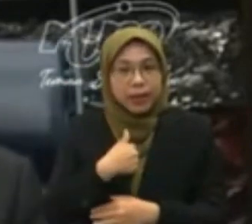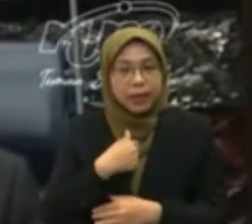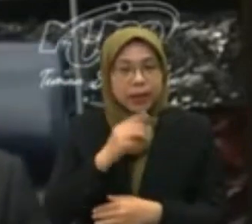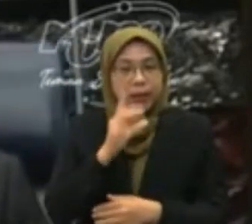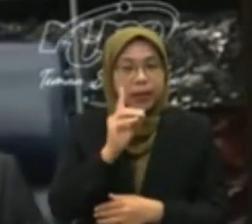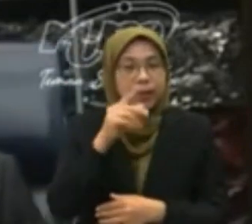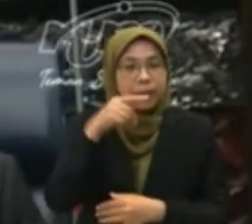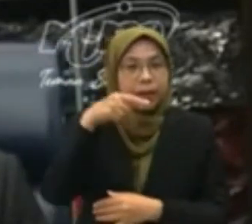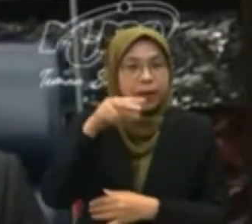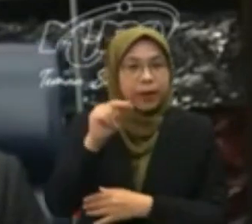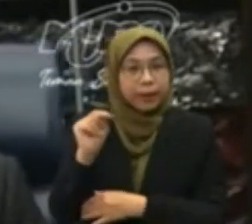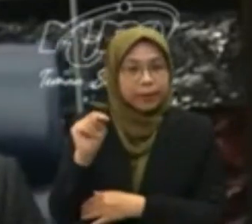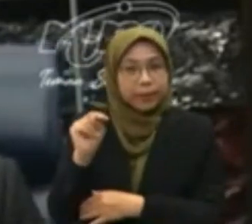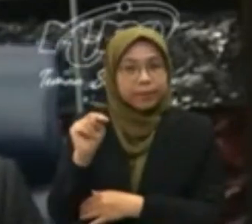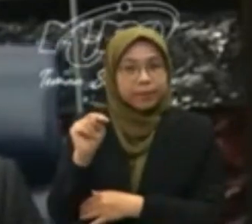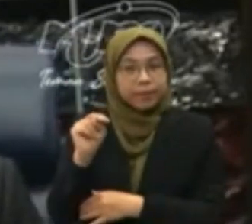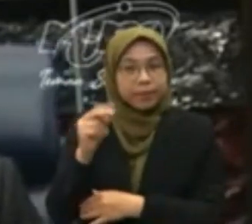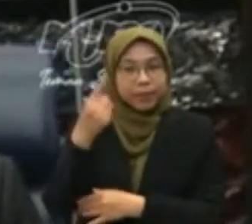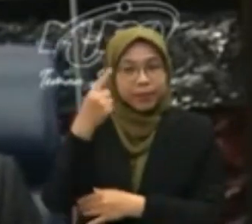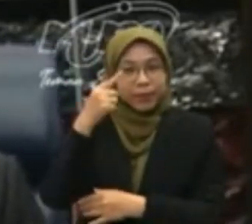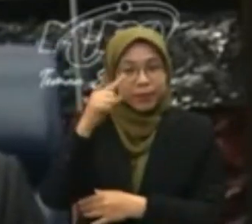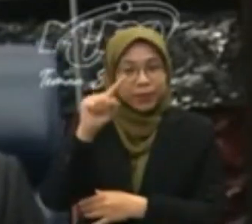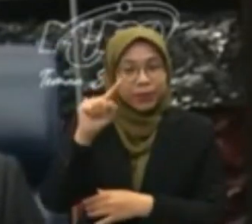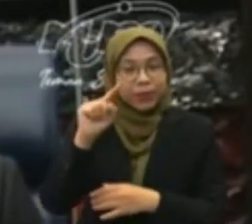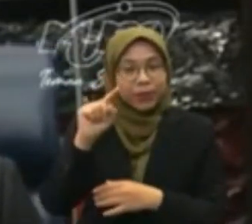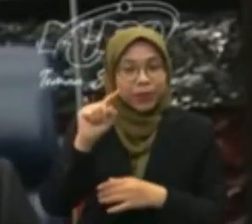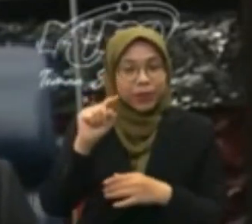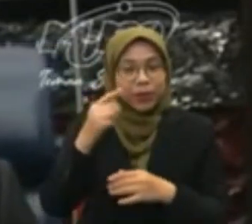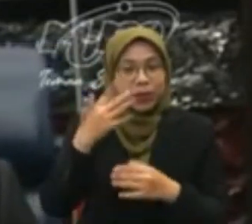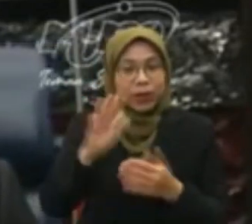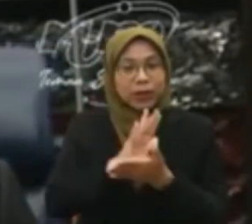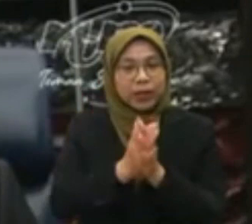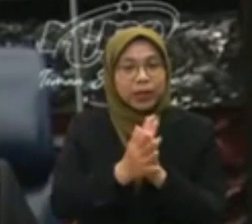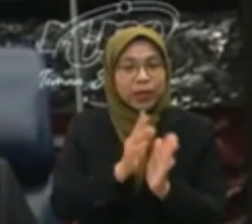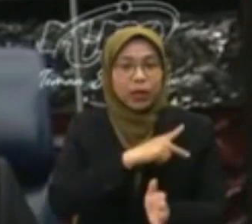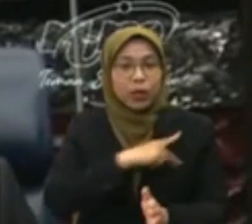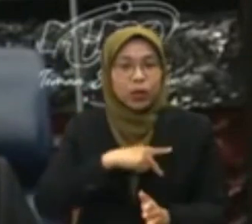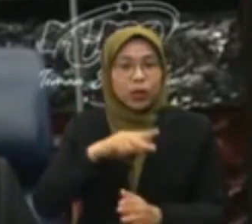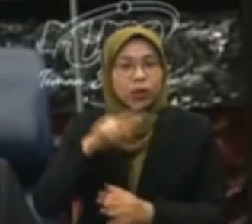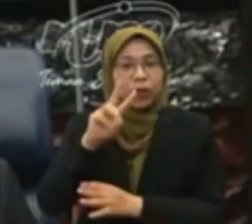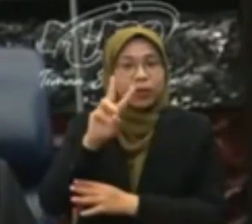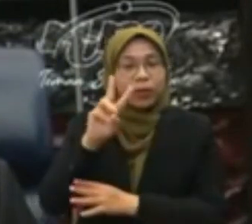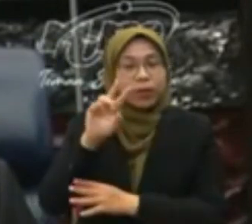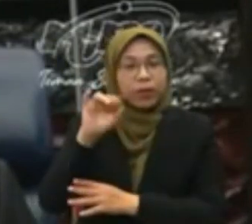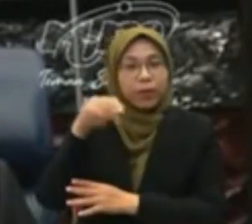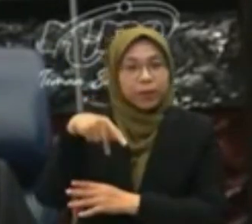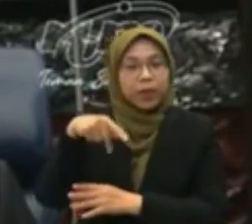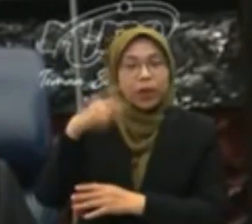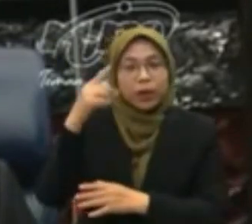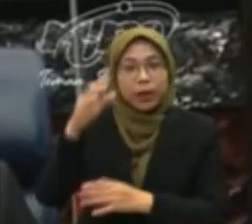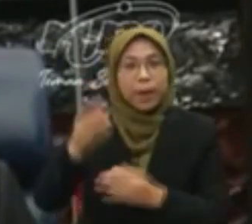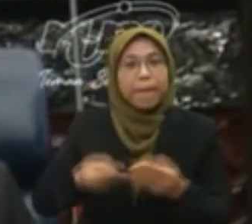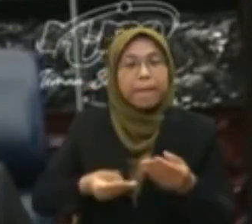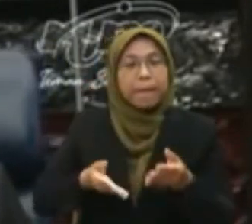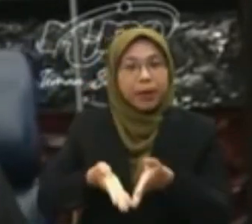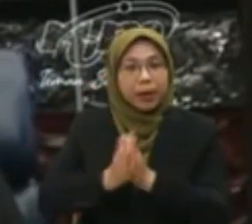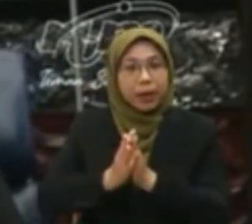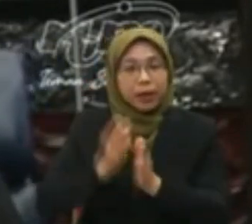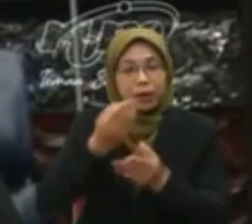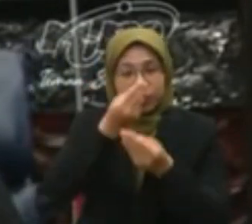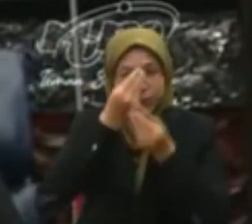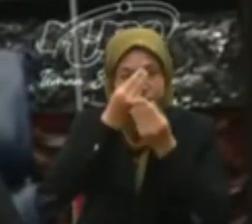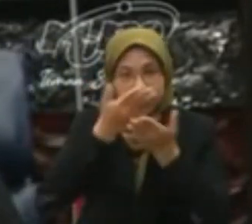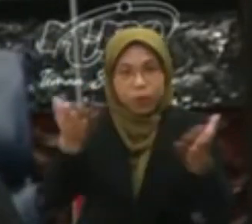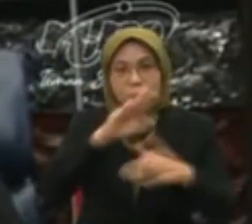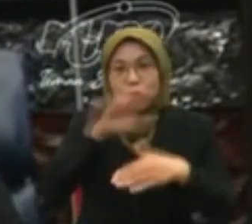TVM tua telah pun sebagai ketua WIB telah diminta untuk memaklum kepada nenek